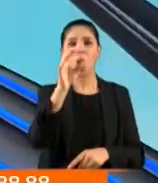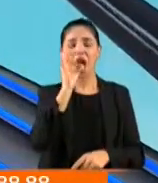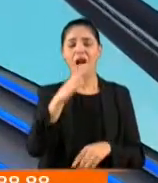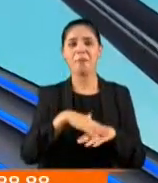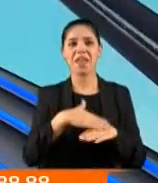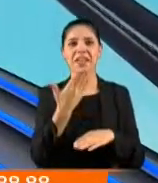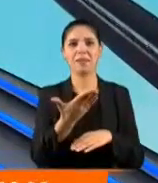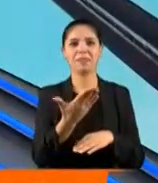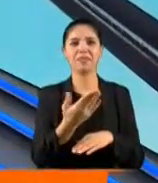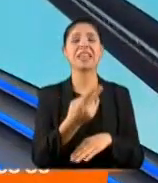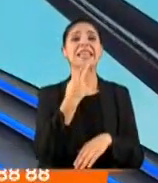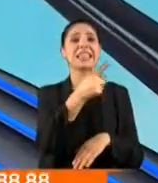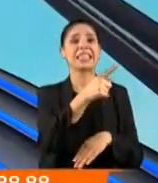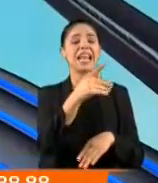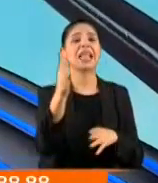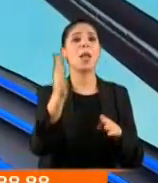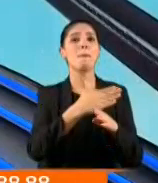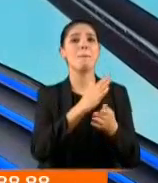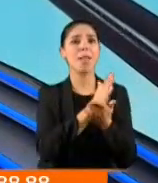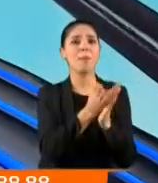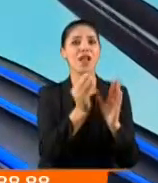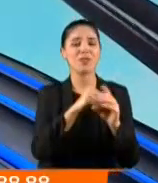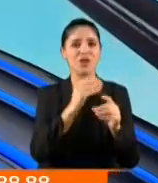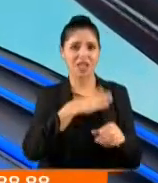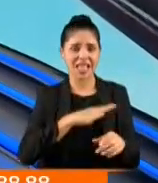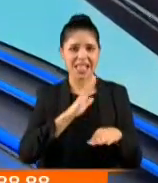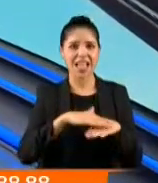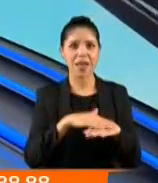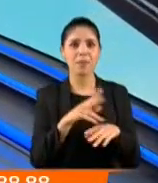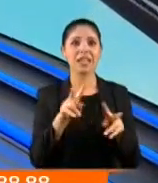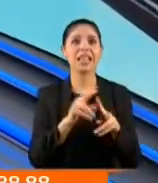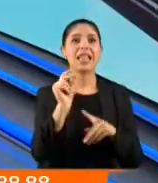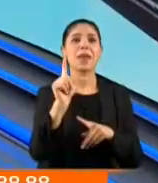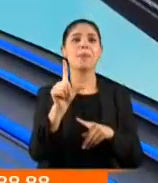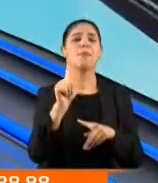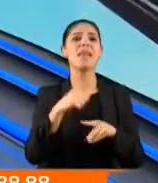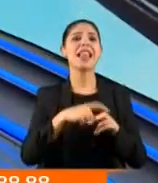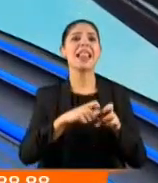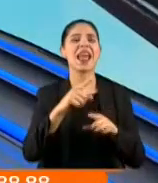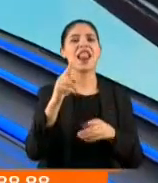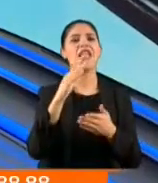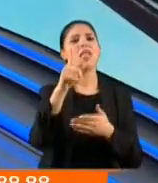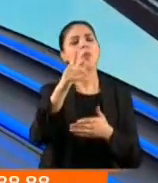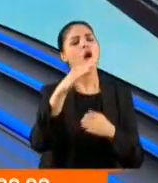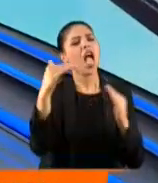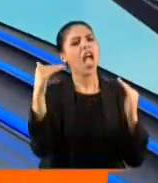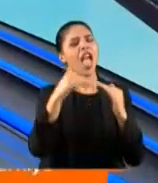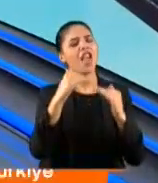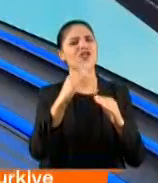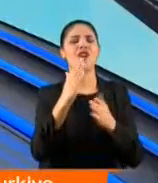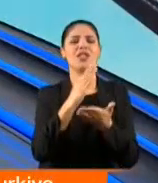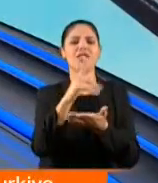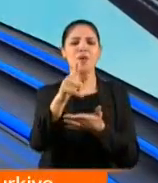de. Kadın mal paylaşımı ile ilgili talepte bulunurken millerin de eşit olarak paylaşılmasını istedi. Yani hani